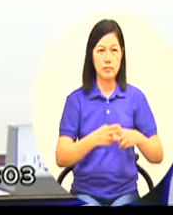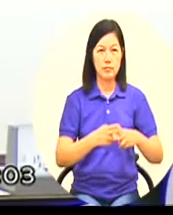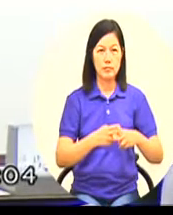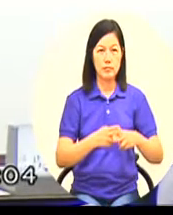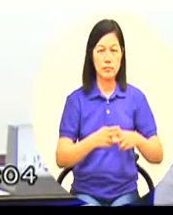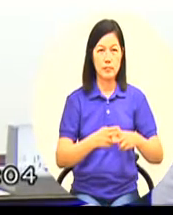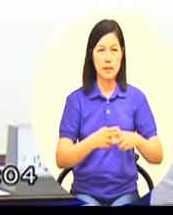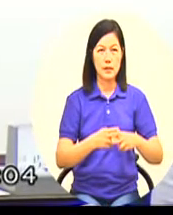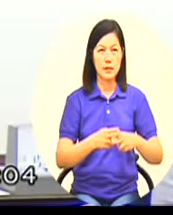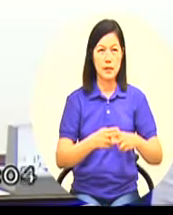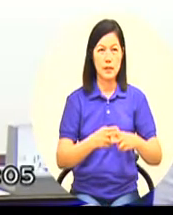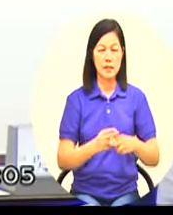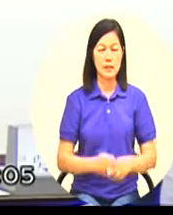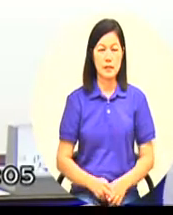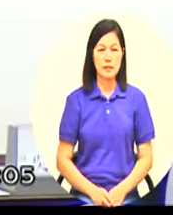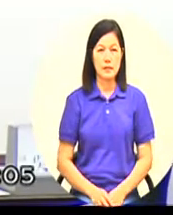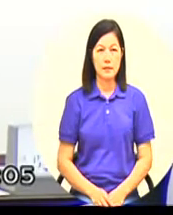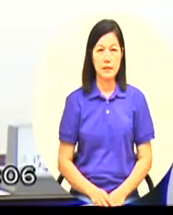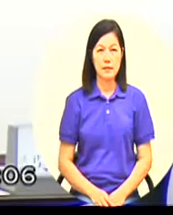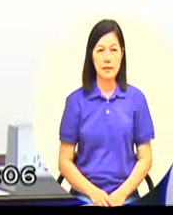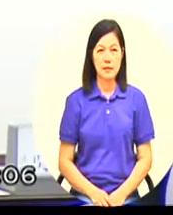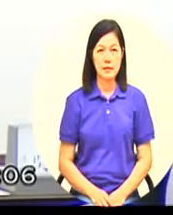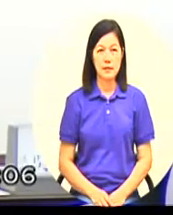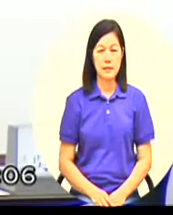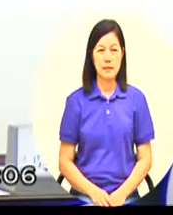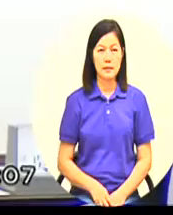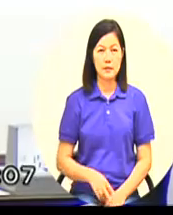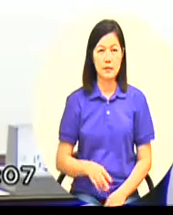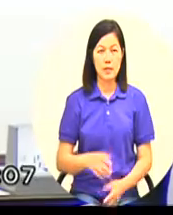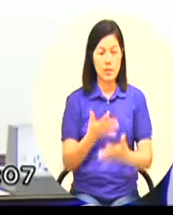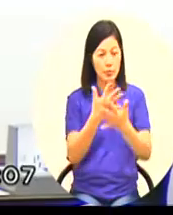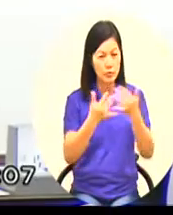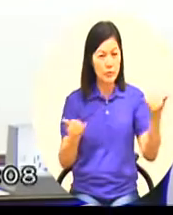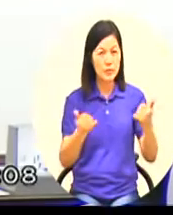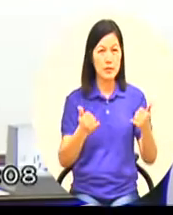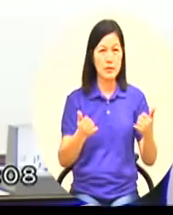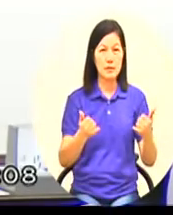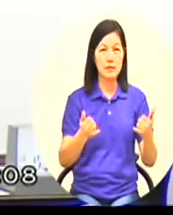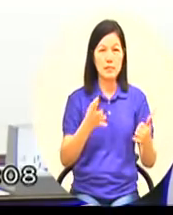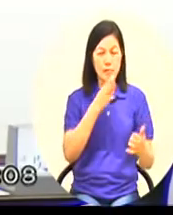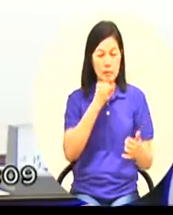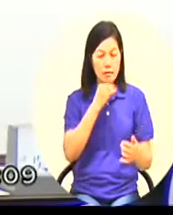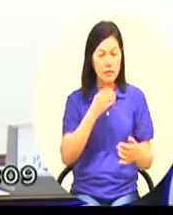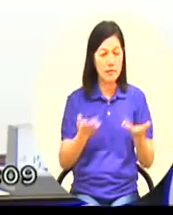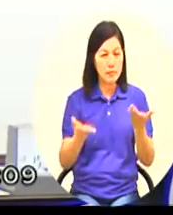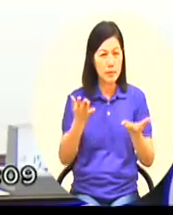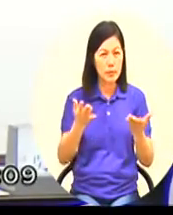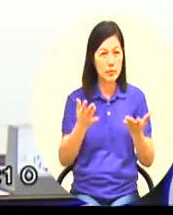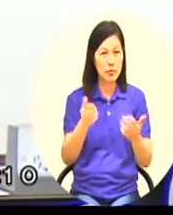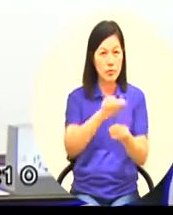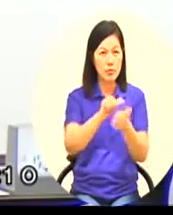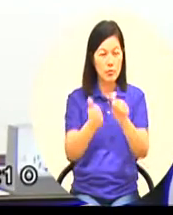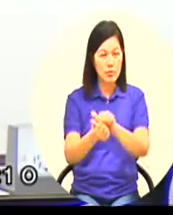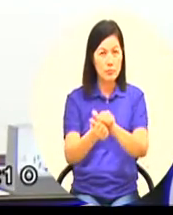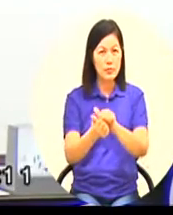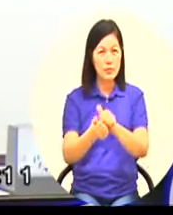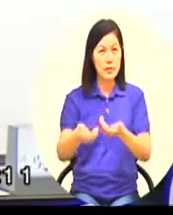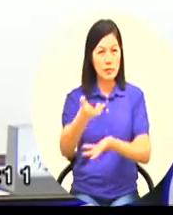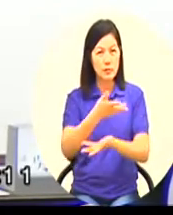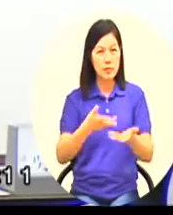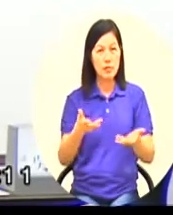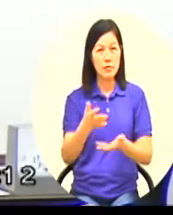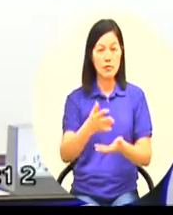我相信很大一部分因为同侪的新鲜感，因为跟同侪之间要互相有话，或者